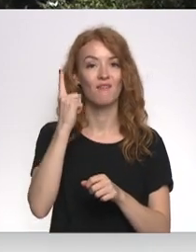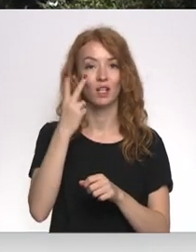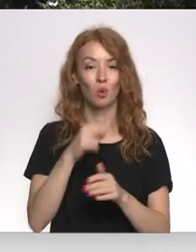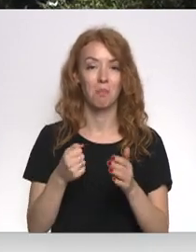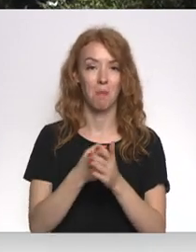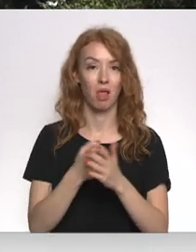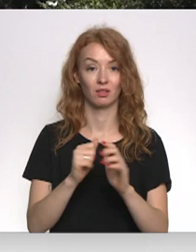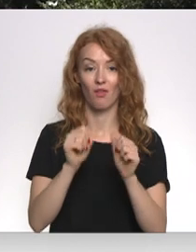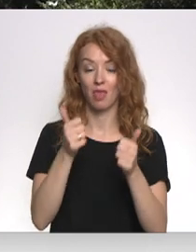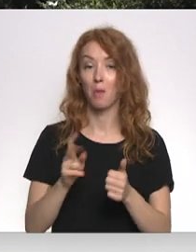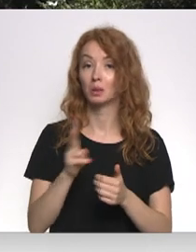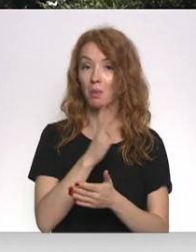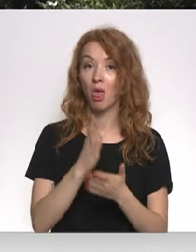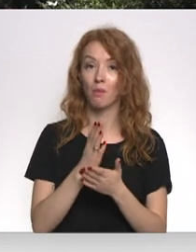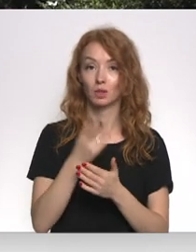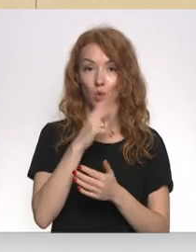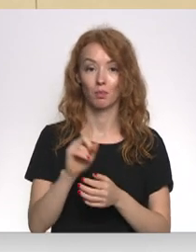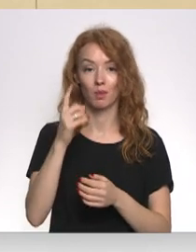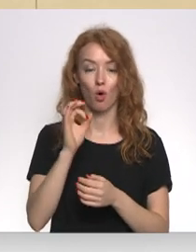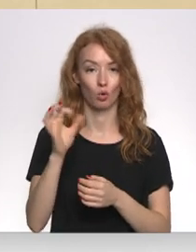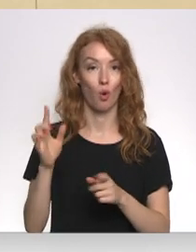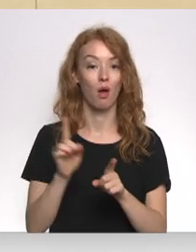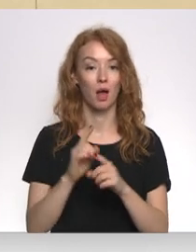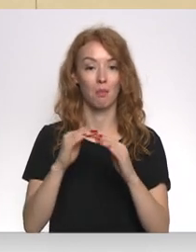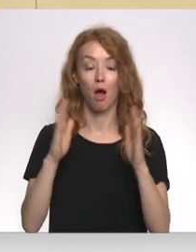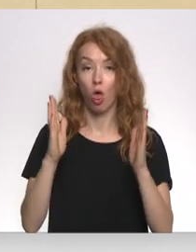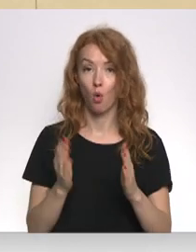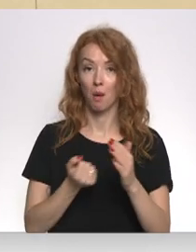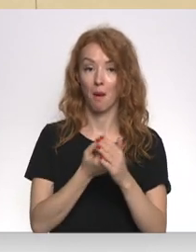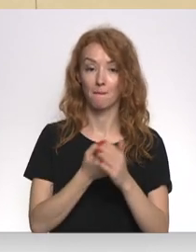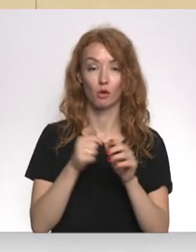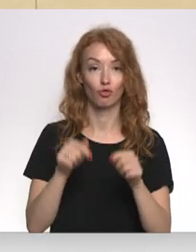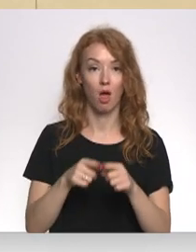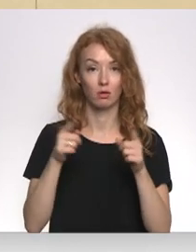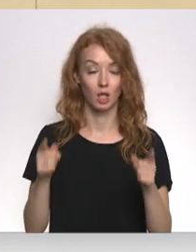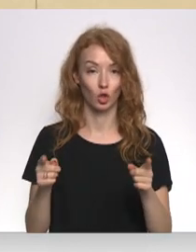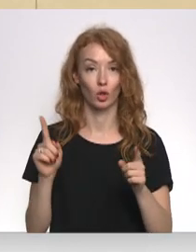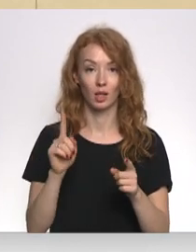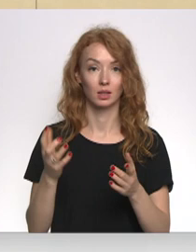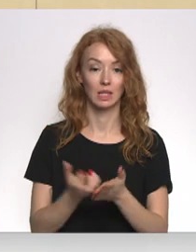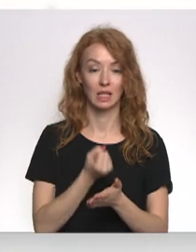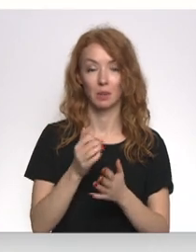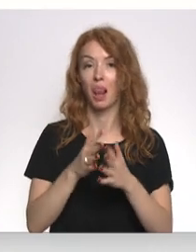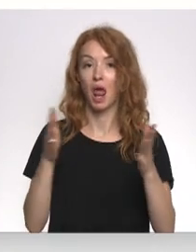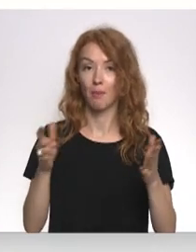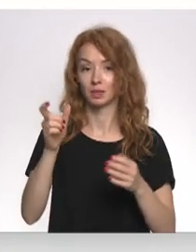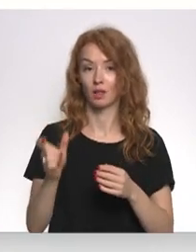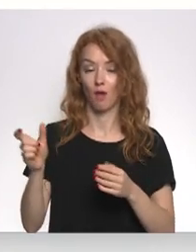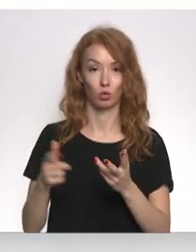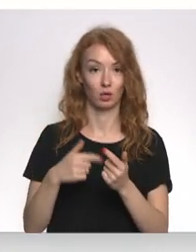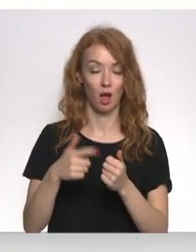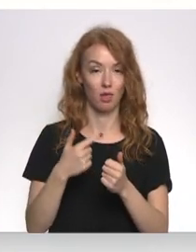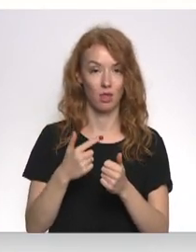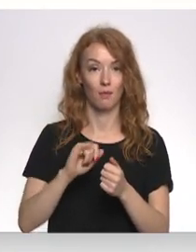pabalsta veidiem, kas pieejams no 1. oktobra. Ir arī mājokļa pabalsts, kas šajā apkuras sezonā būs sasniedzams lielākam skaitam